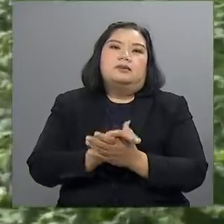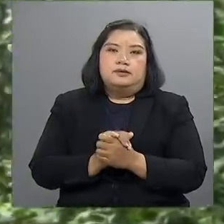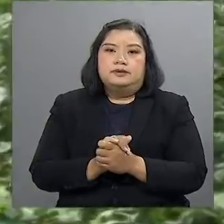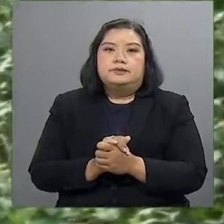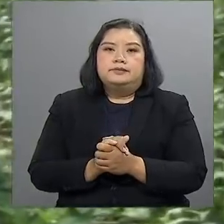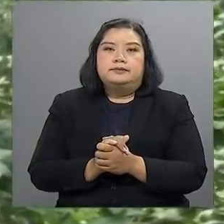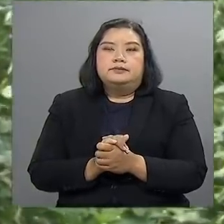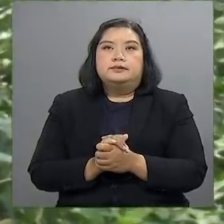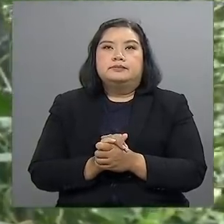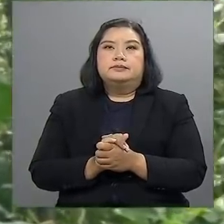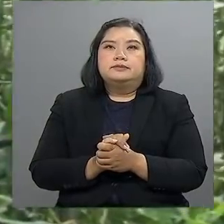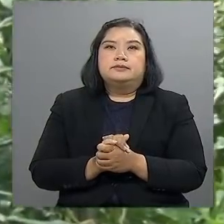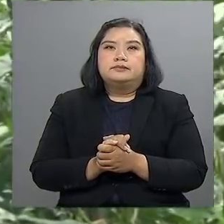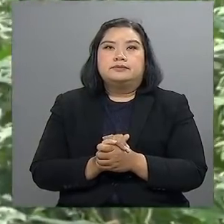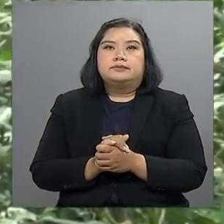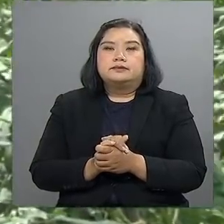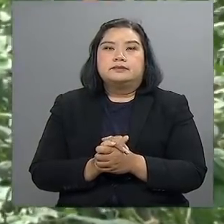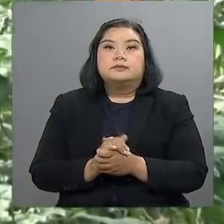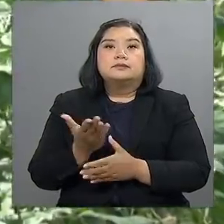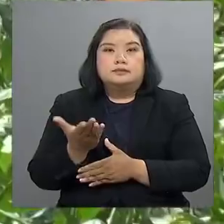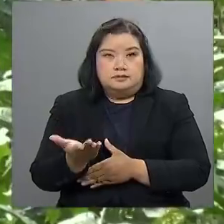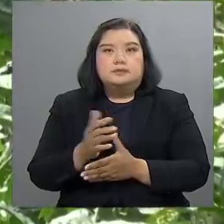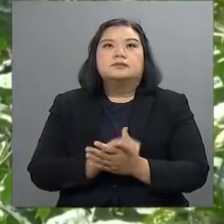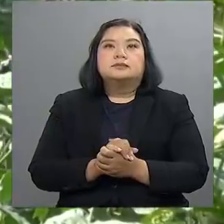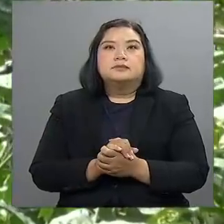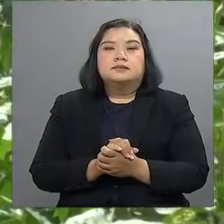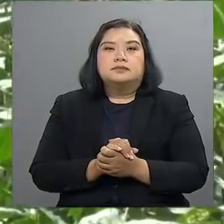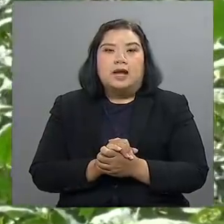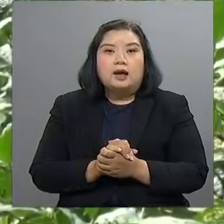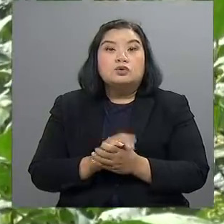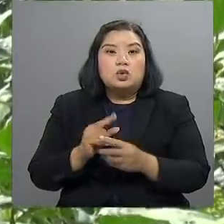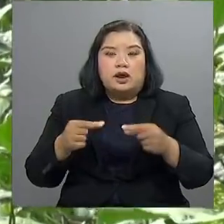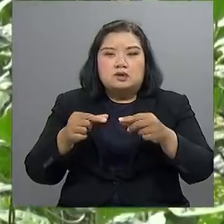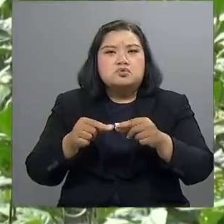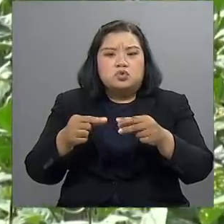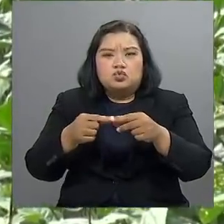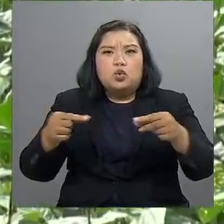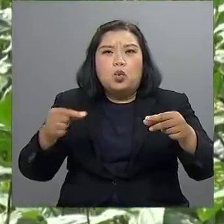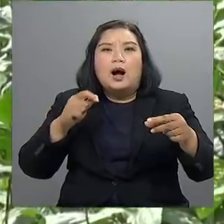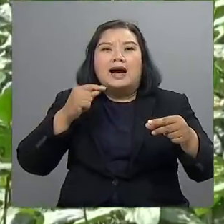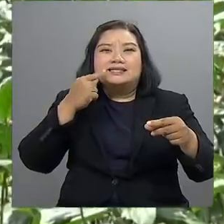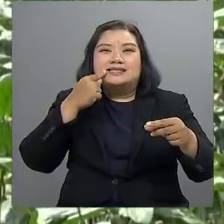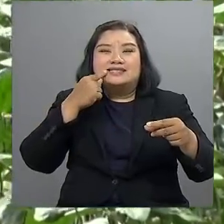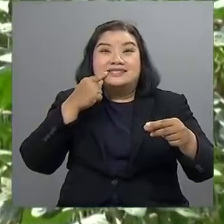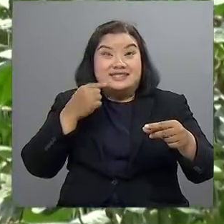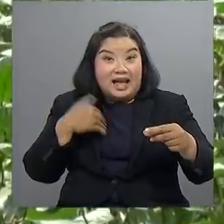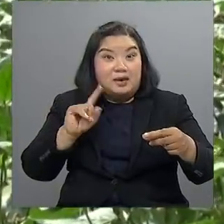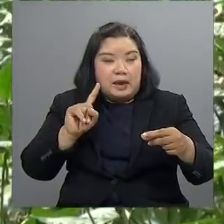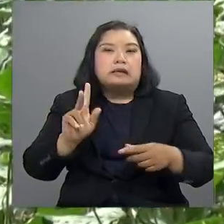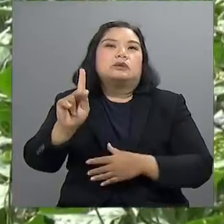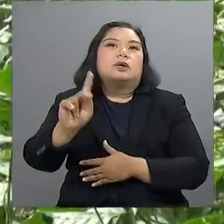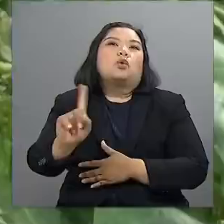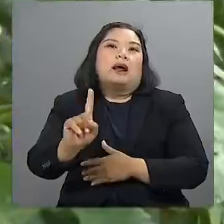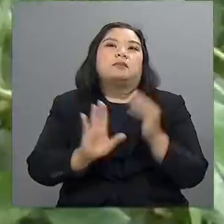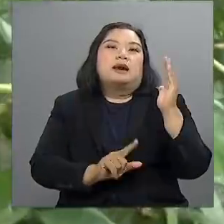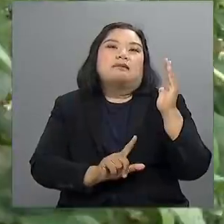ที่เห็นนี่คือแปลงปลูกถั่วฝักยาวในพื้นที่ทั้ง8ไร่ในพื้นที่หมู่บ้านดุทรงตำบลพร่อนอำเภอเมืองยะลาจังหวัดยะลานะ